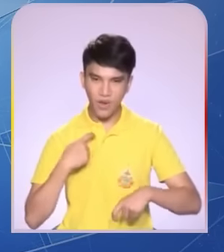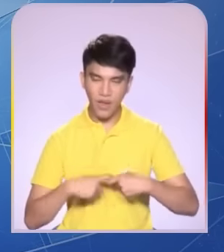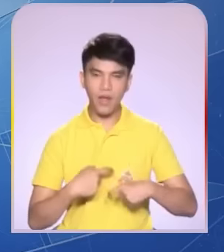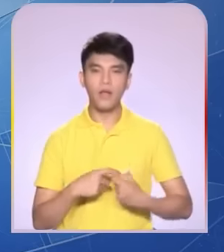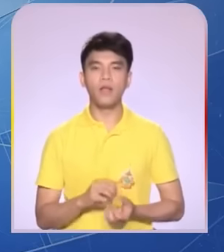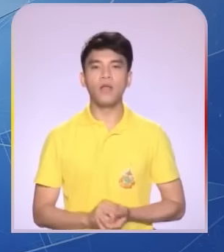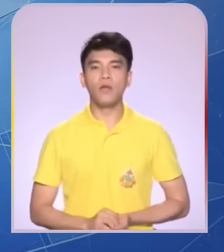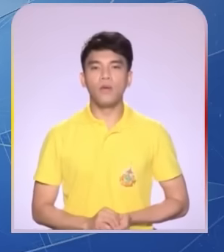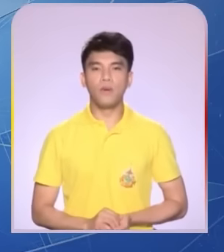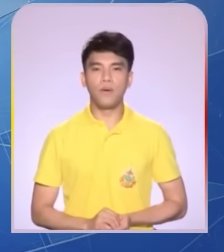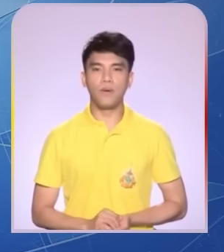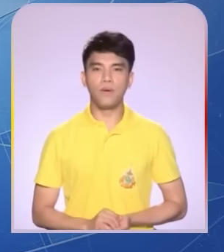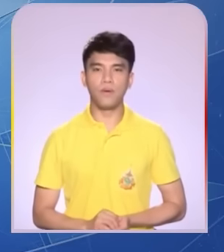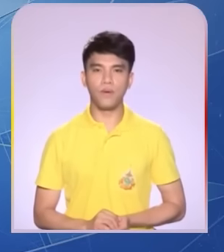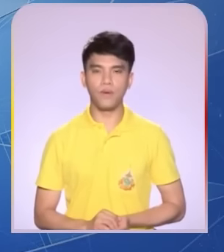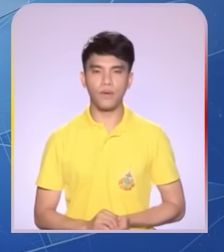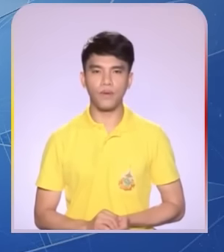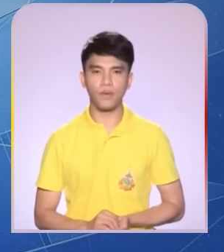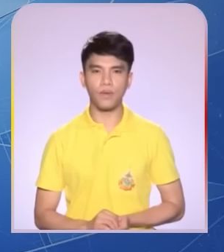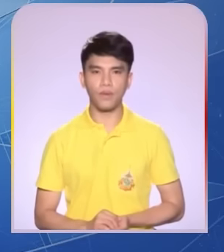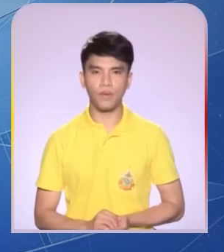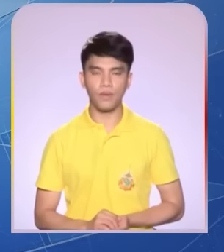ค่นี้